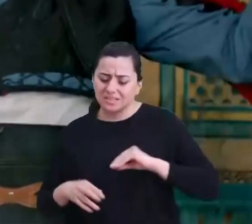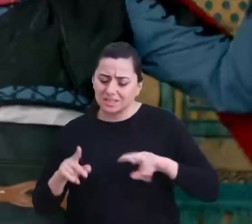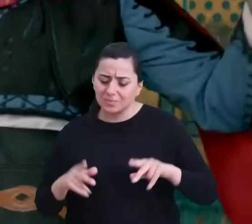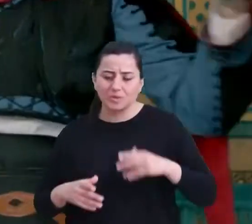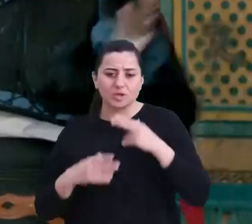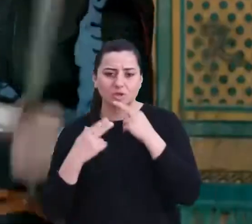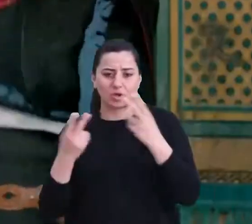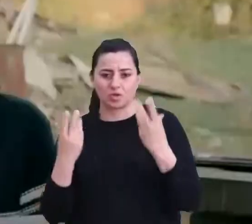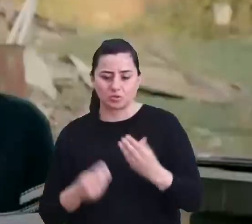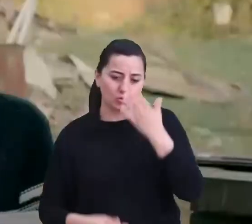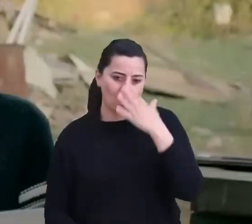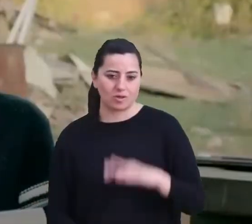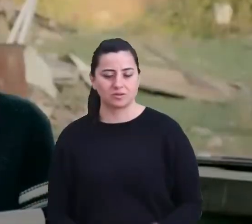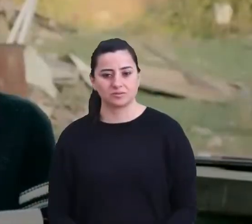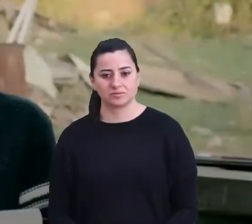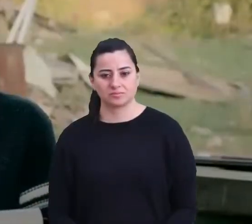gibi konuşacaktık hani.